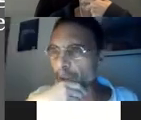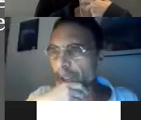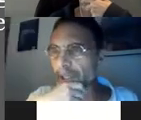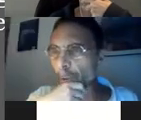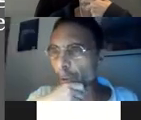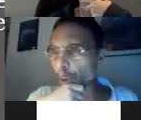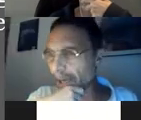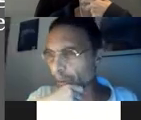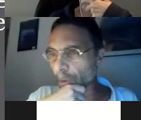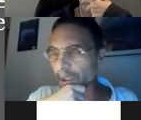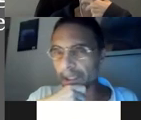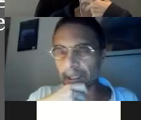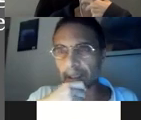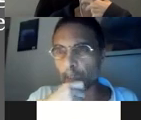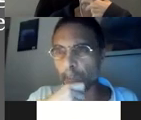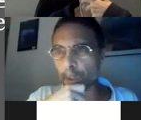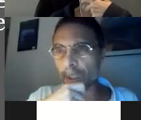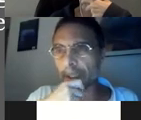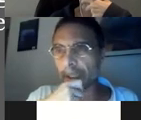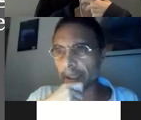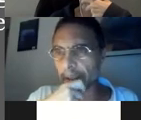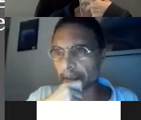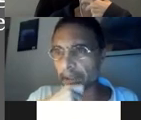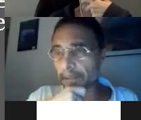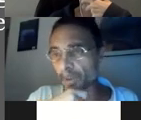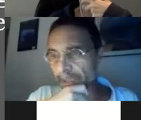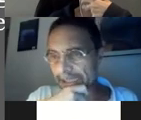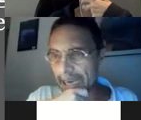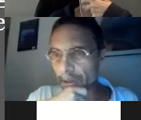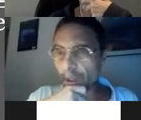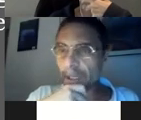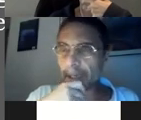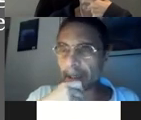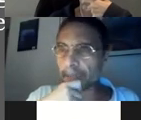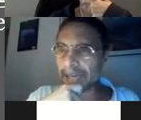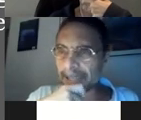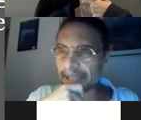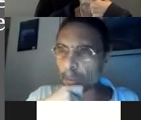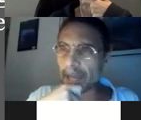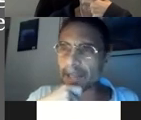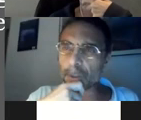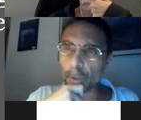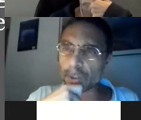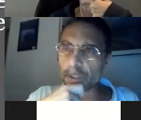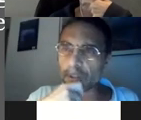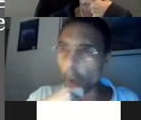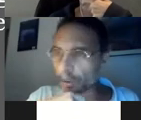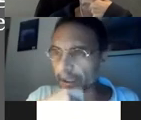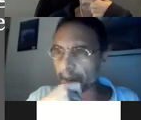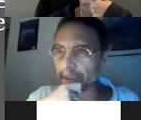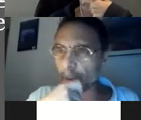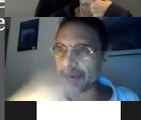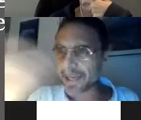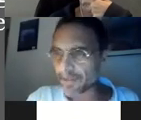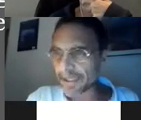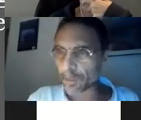immagini che hanno scioccato il pubblico, come dire, L'analisi testuale dei discorsi di Conte,